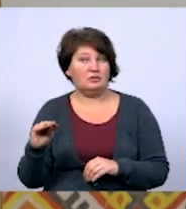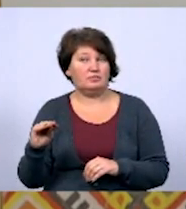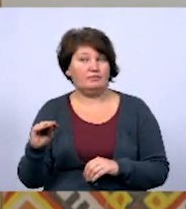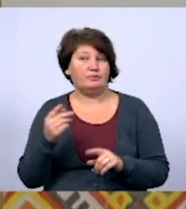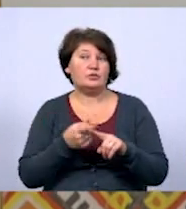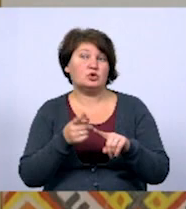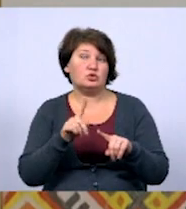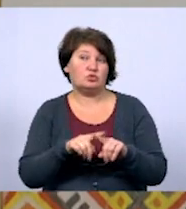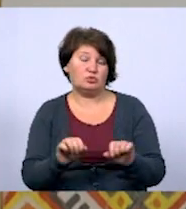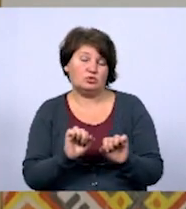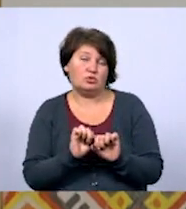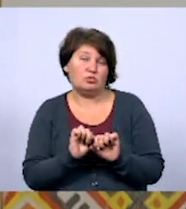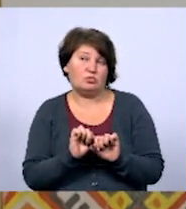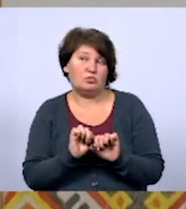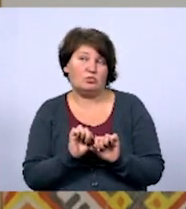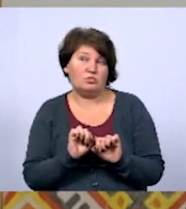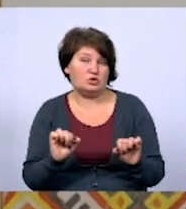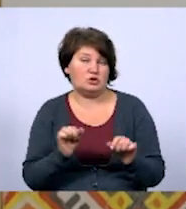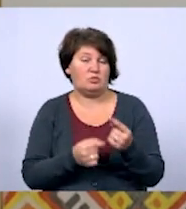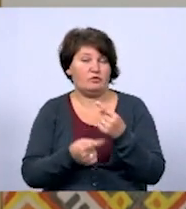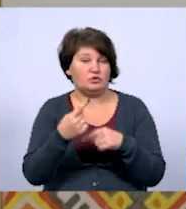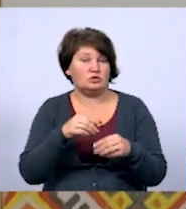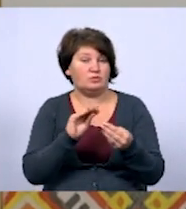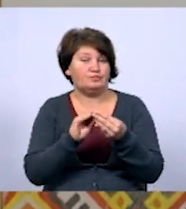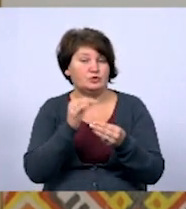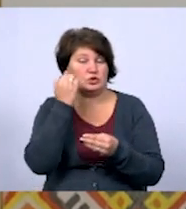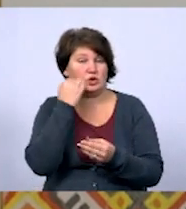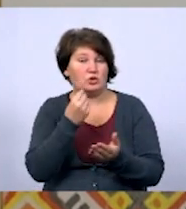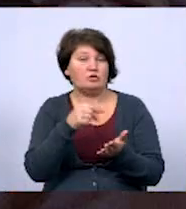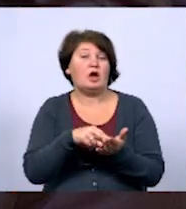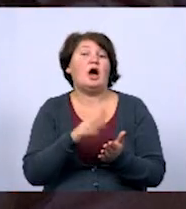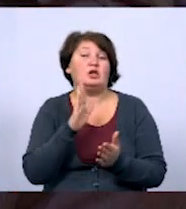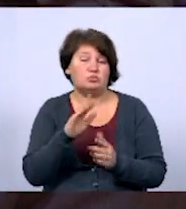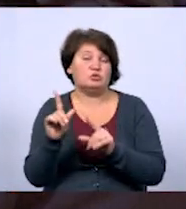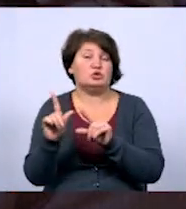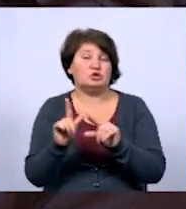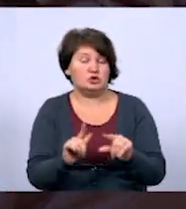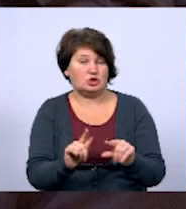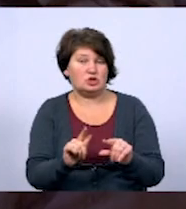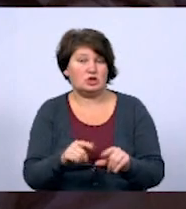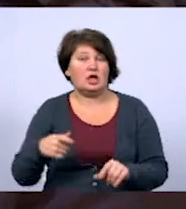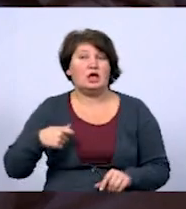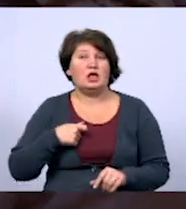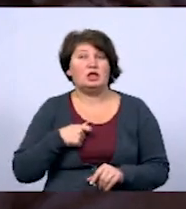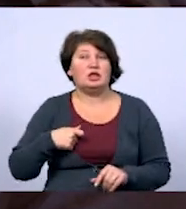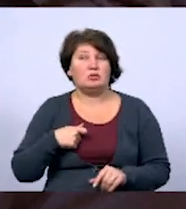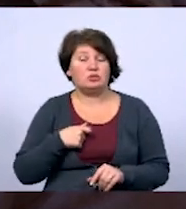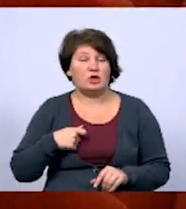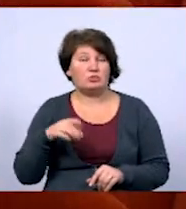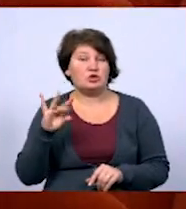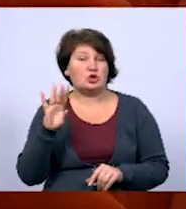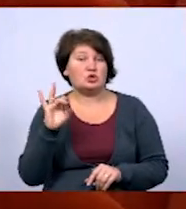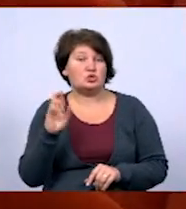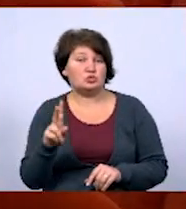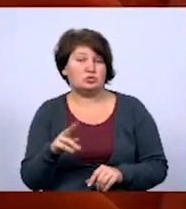Тому не можна буде повернутися до цього тарифу, але частково тариф буде знижений. Депутат Лумицької ОТГ Олег Присяжнюк запитався,